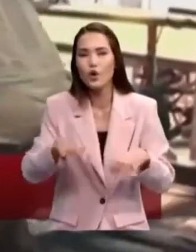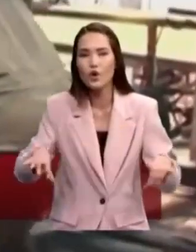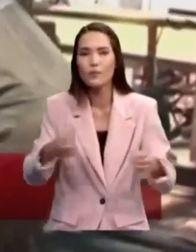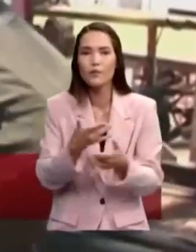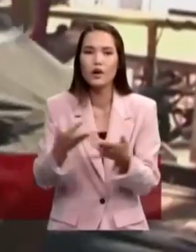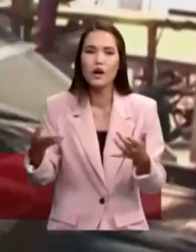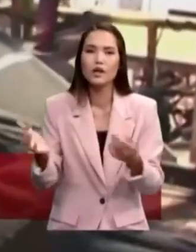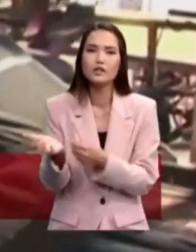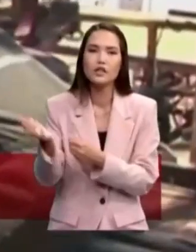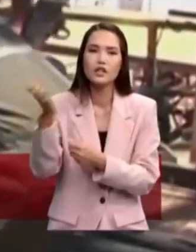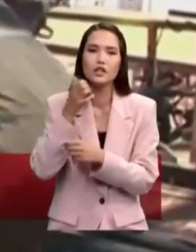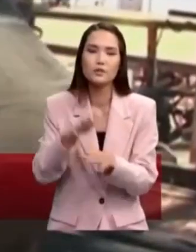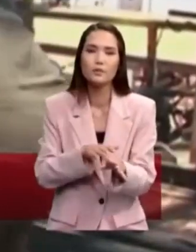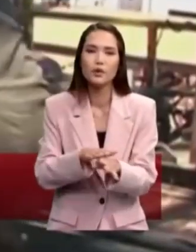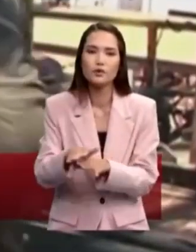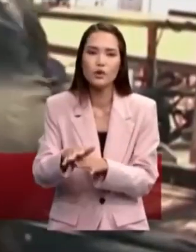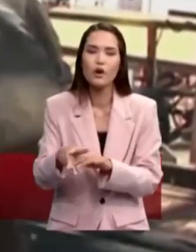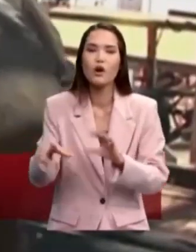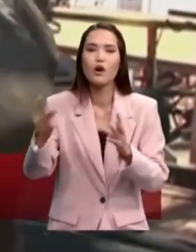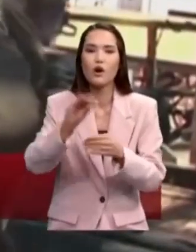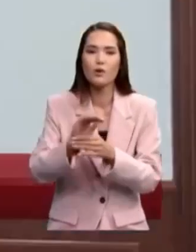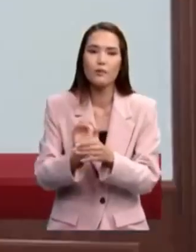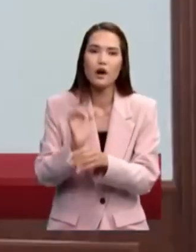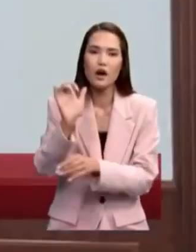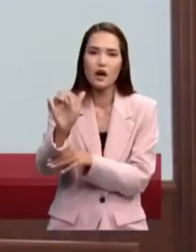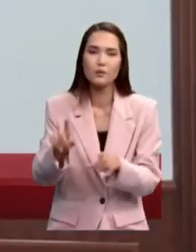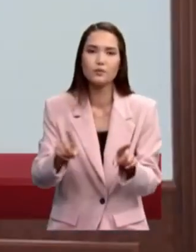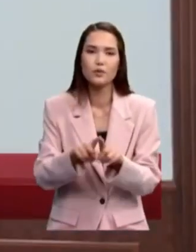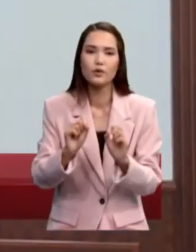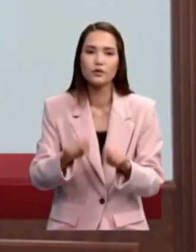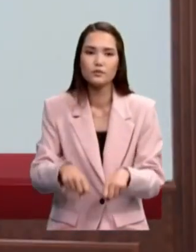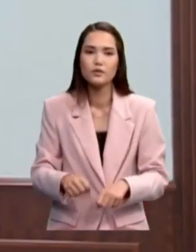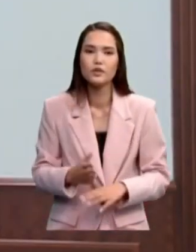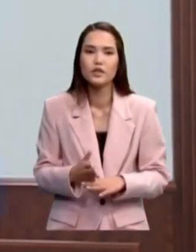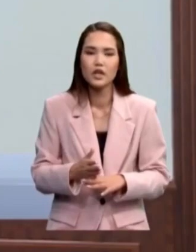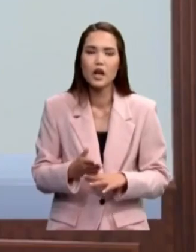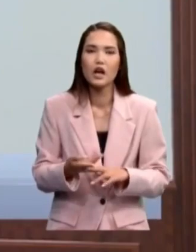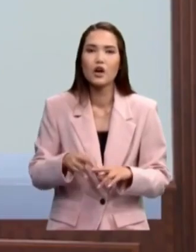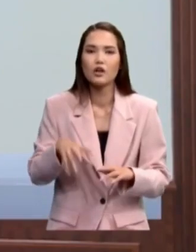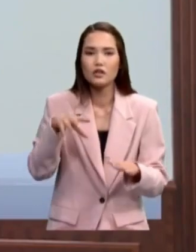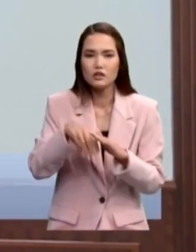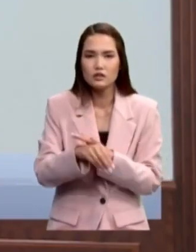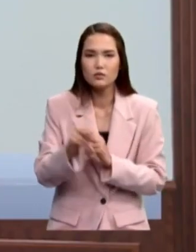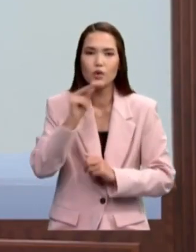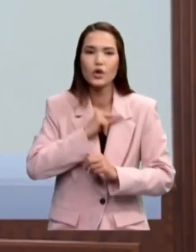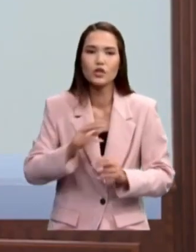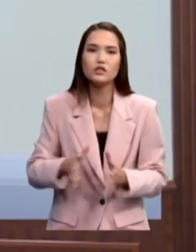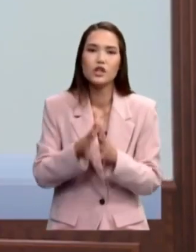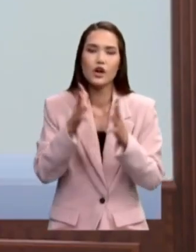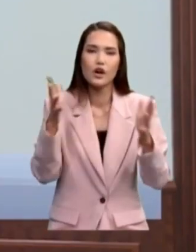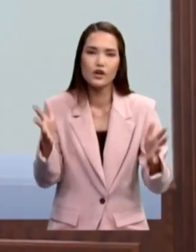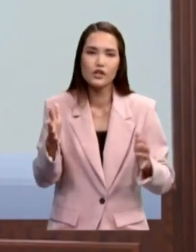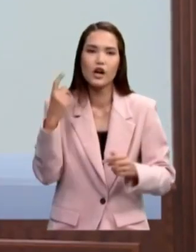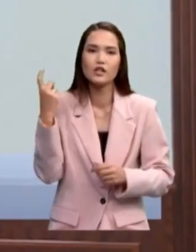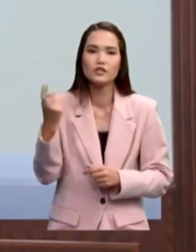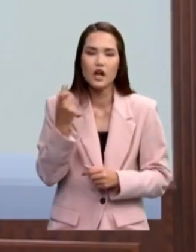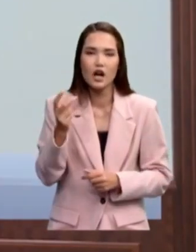импортты толық қамтып, қосымша экспортқа да жол ашады. 40 пашол ішінде үлкен құбыр шығаратын зауытын